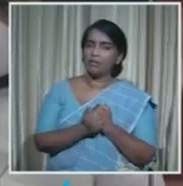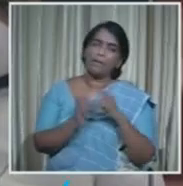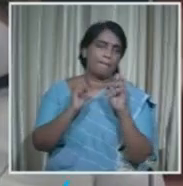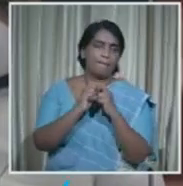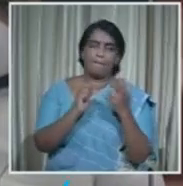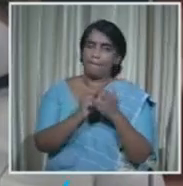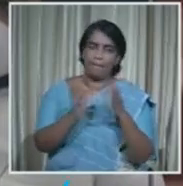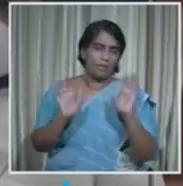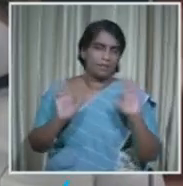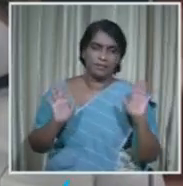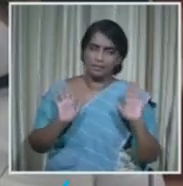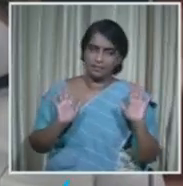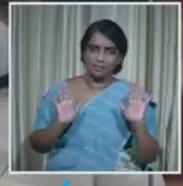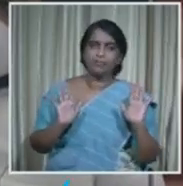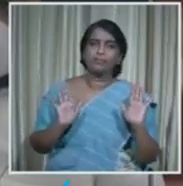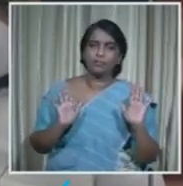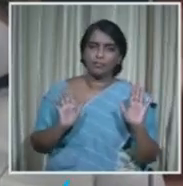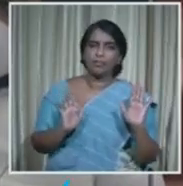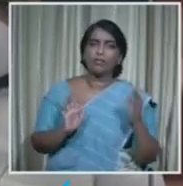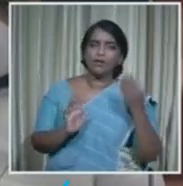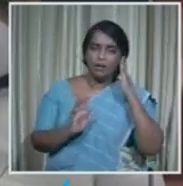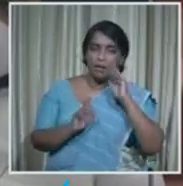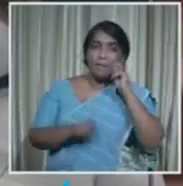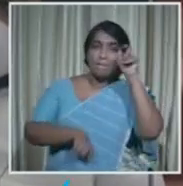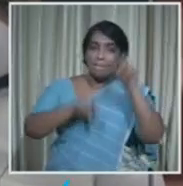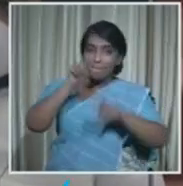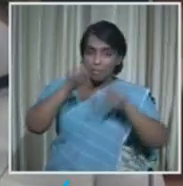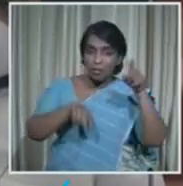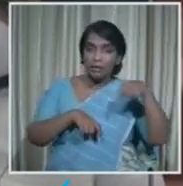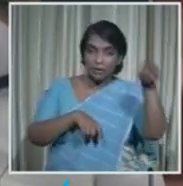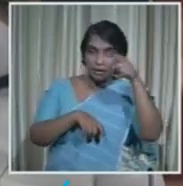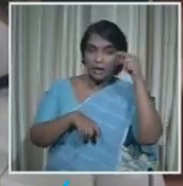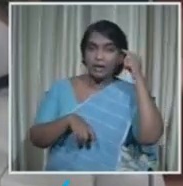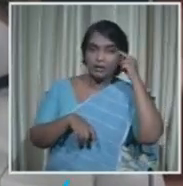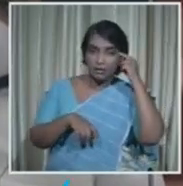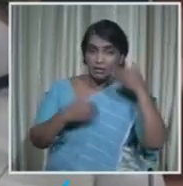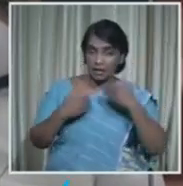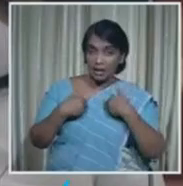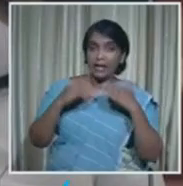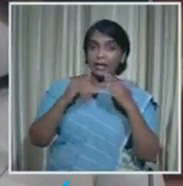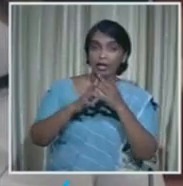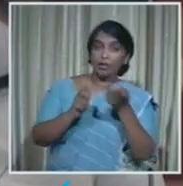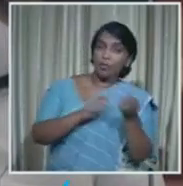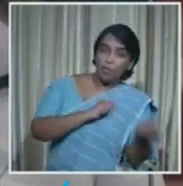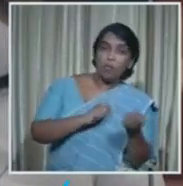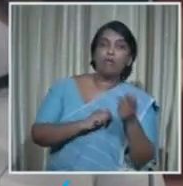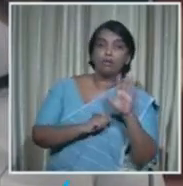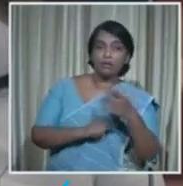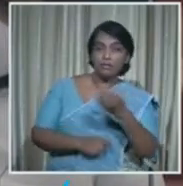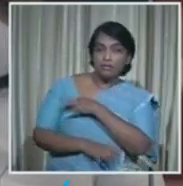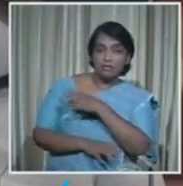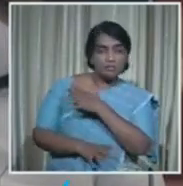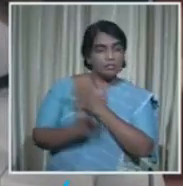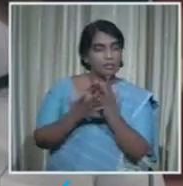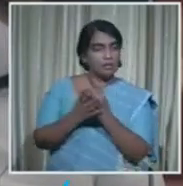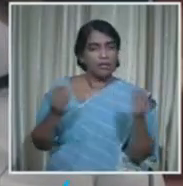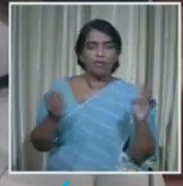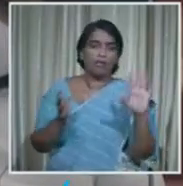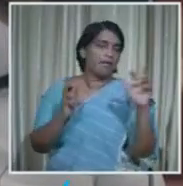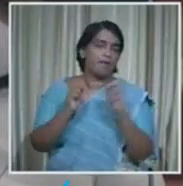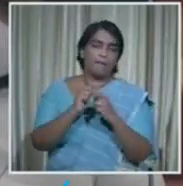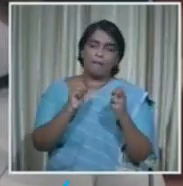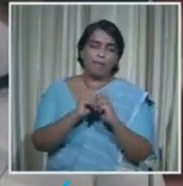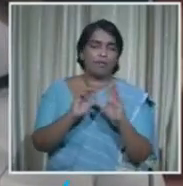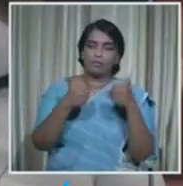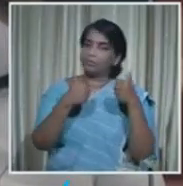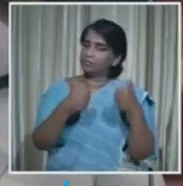නැහැ. සාමාන්‍ය ජනතාව හිතනවා නම් මගේ ගෙදෙට්ට ගහලා හරි වෛරය පිරිමහ ගන්න මම ඒකට කිසි ප්‍රශ්නයක්